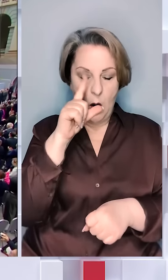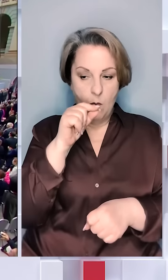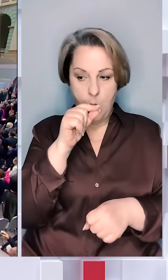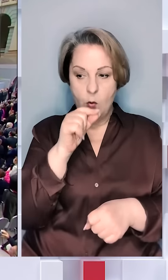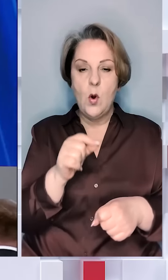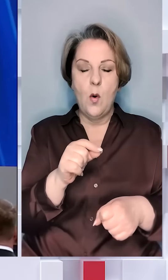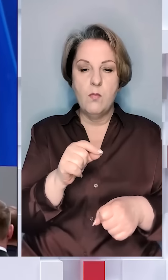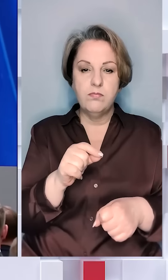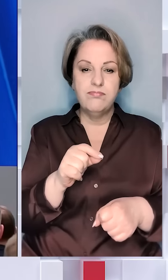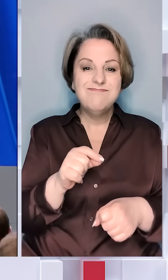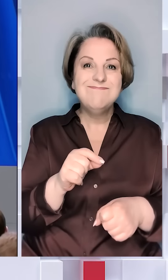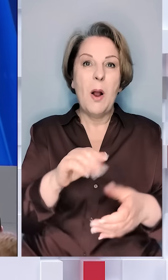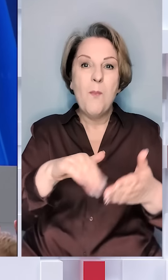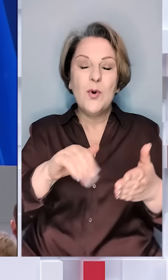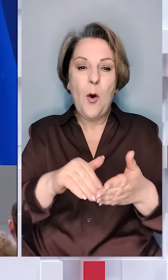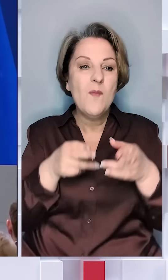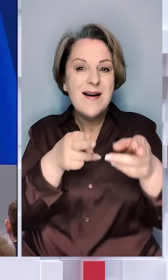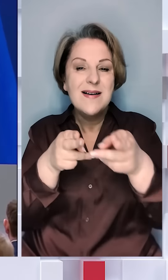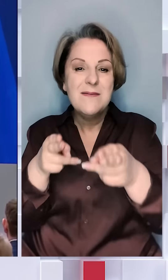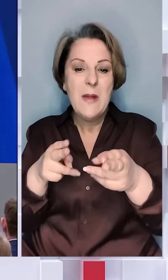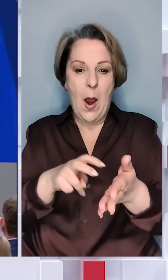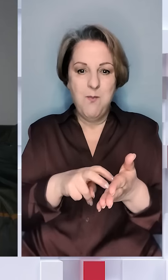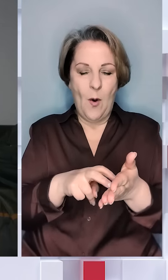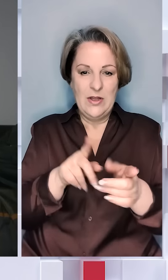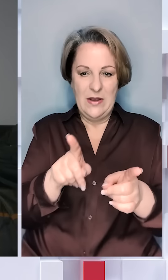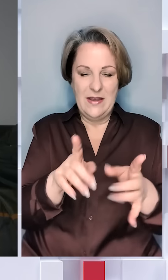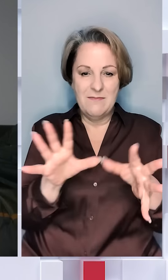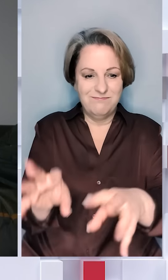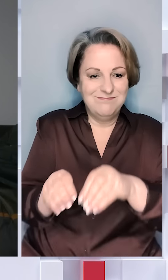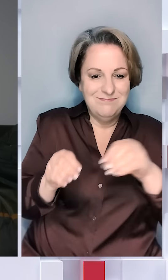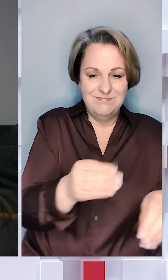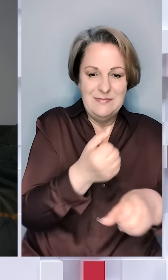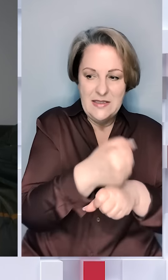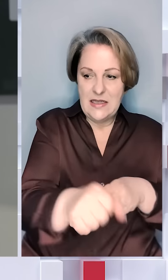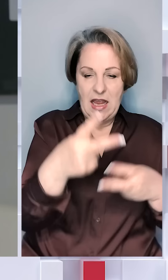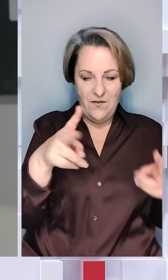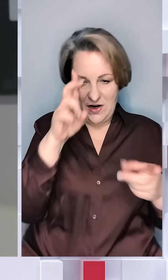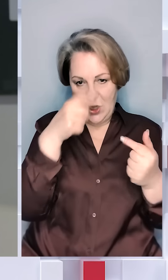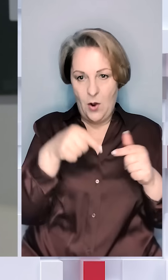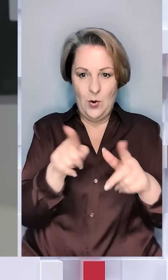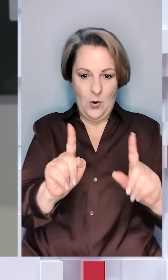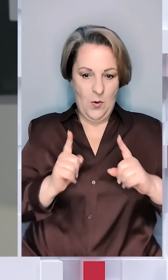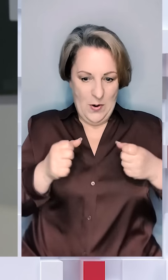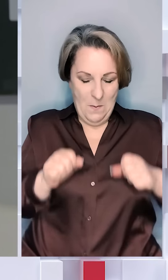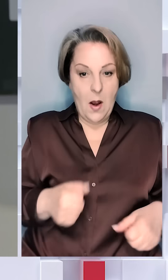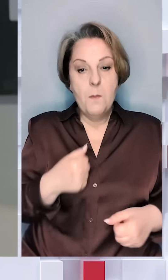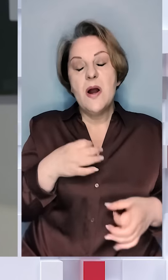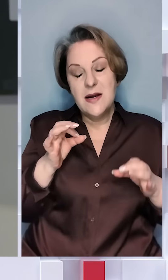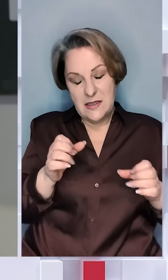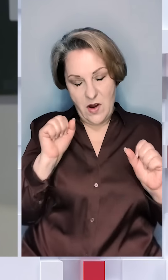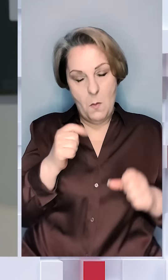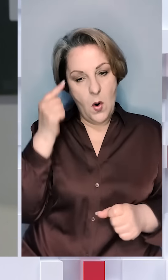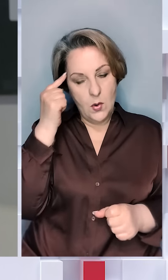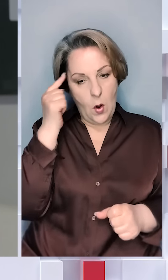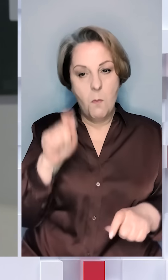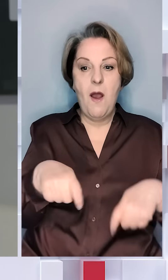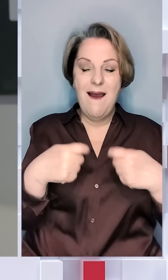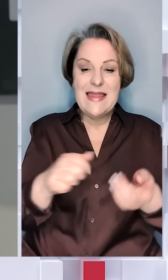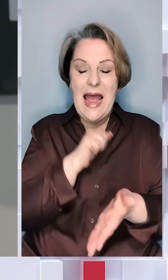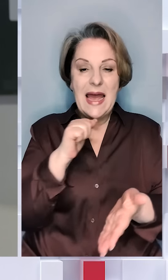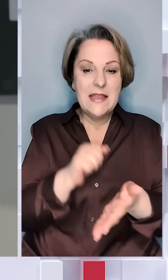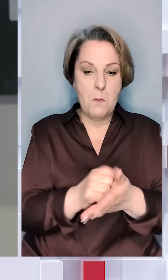Путіна пропустити низку відряджень через побоювання екстрадиції в інших країнах. Звичайно, ми можемо думати про